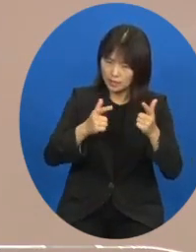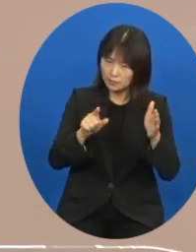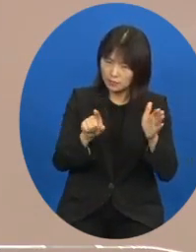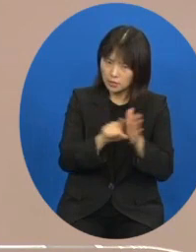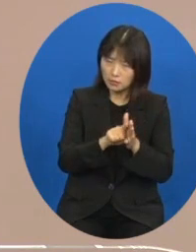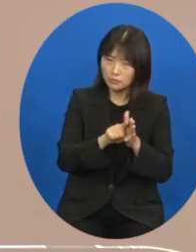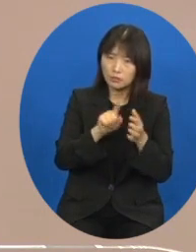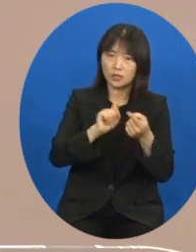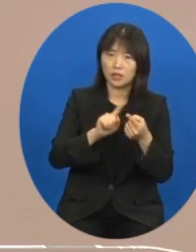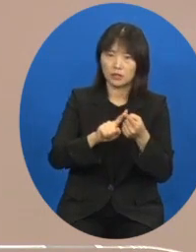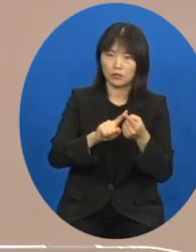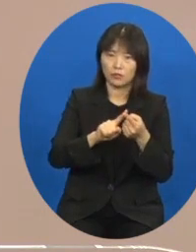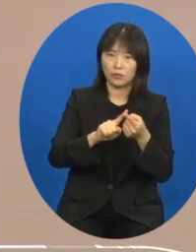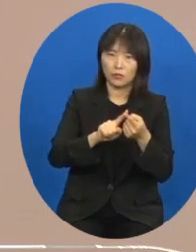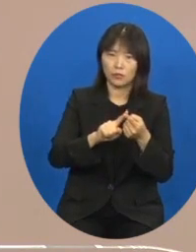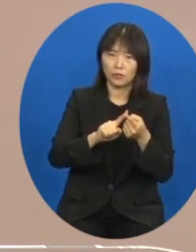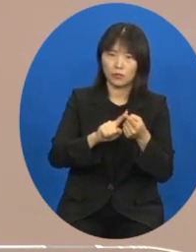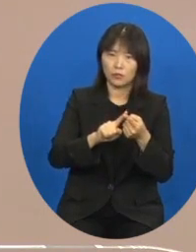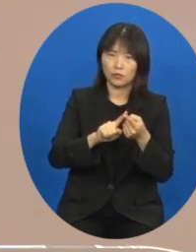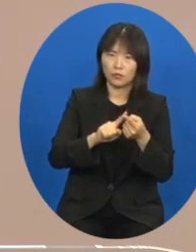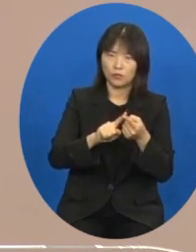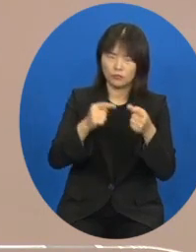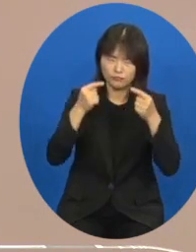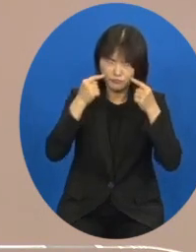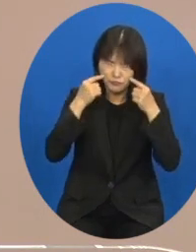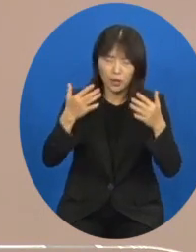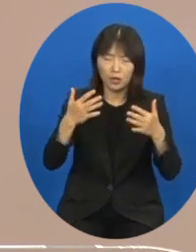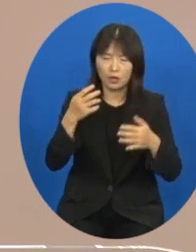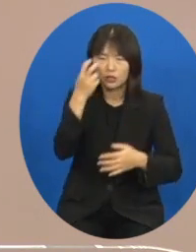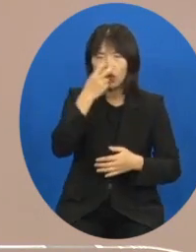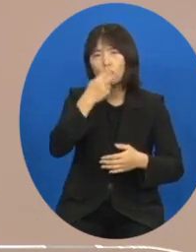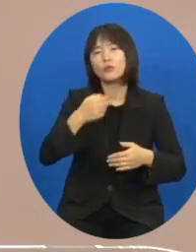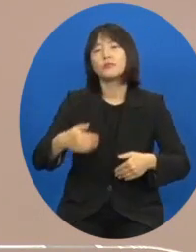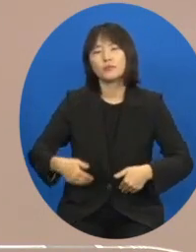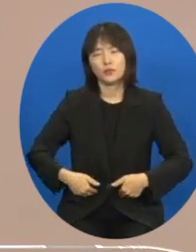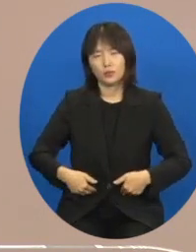믿음인지는 좀 분명하게 점검을 해야 합니다.